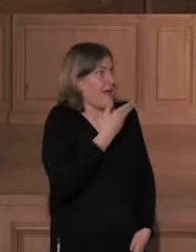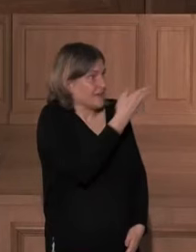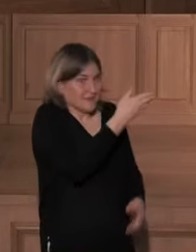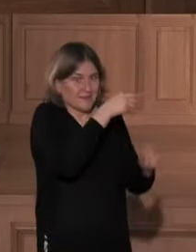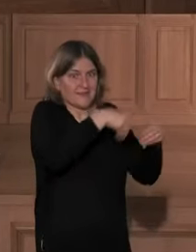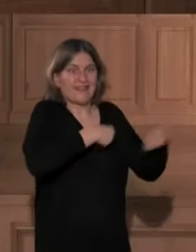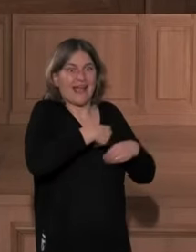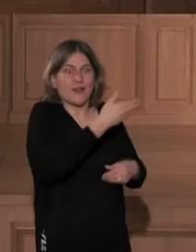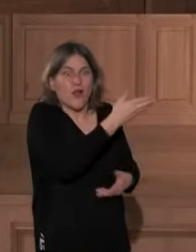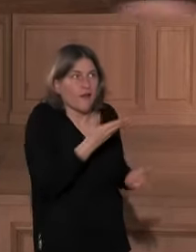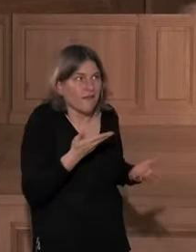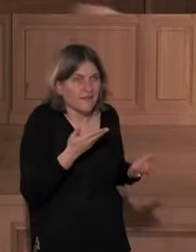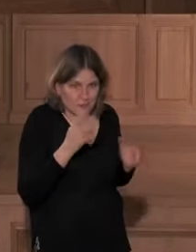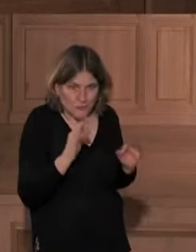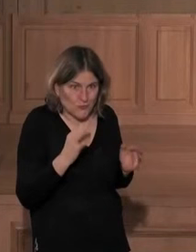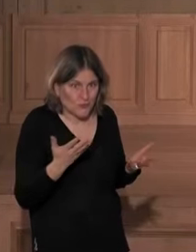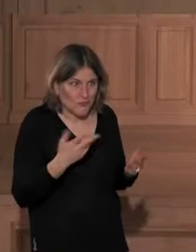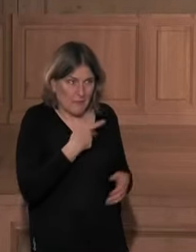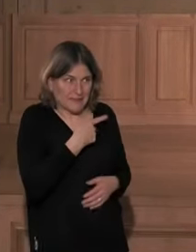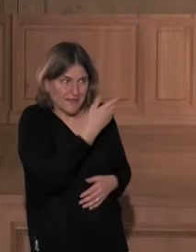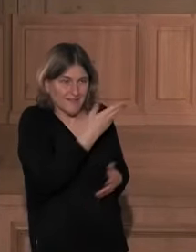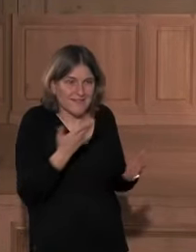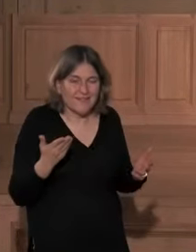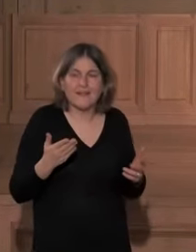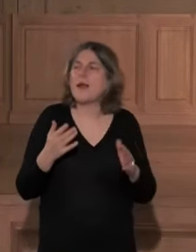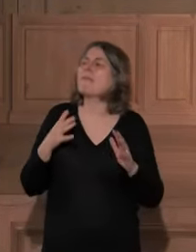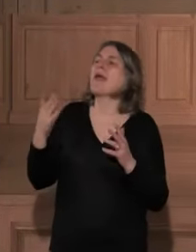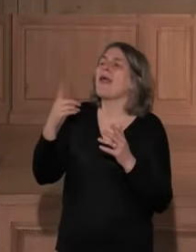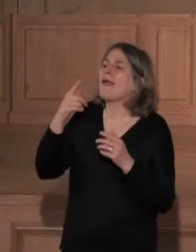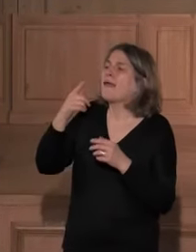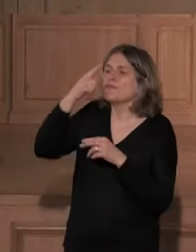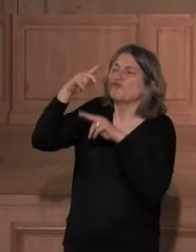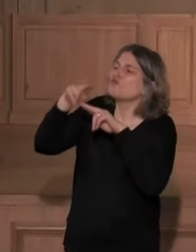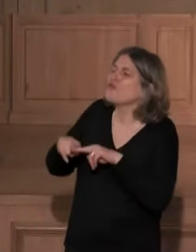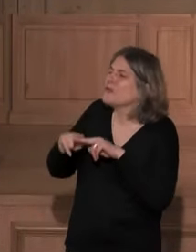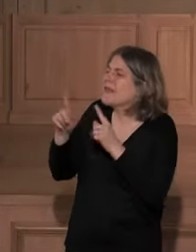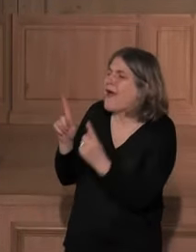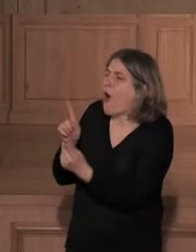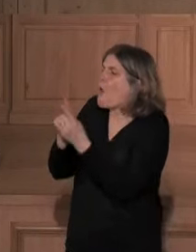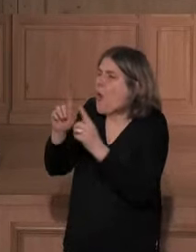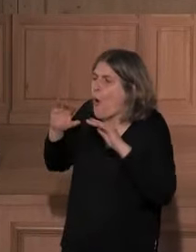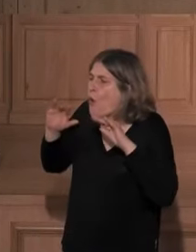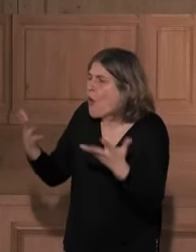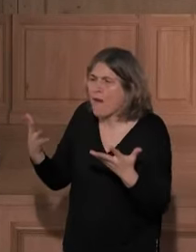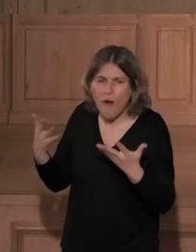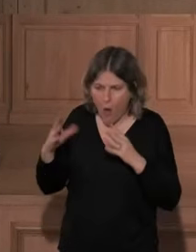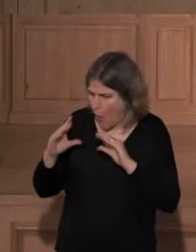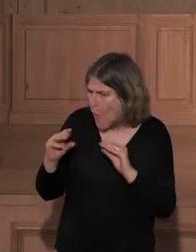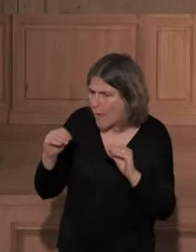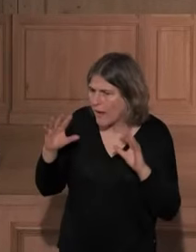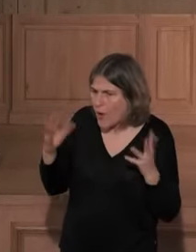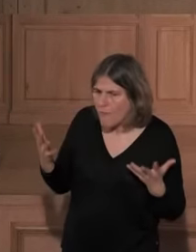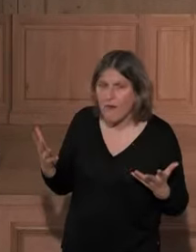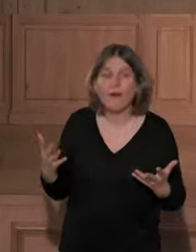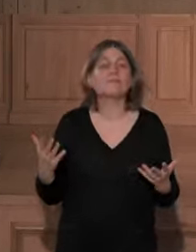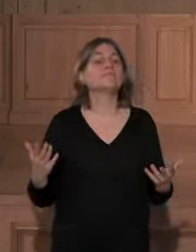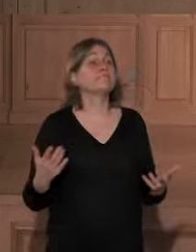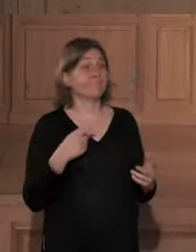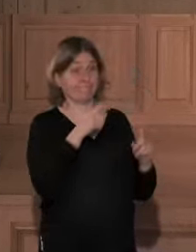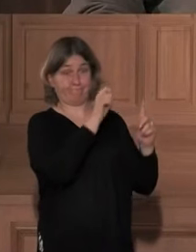commence? Racontez-nous, c'est pour le souvenir que vous avez de votre rencontre. C'est... Comment elle s'est faite et comment ça s'est passé? Oui.